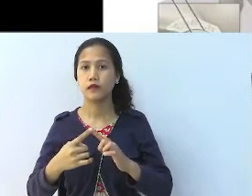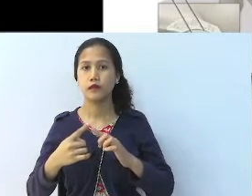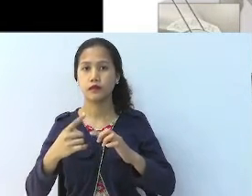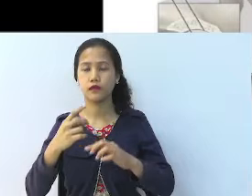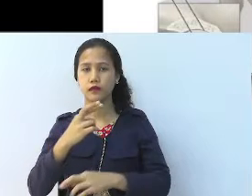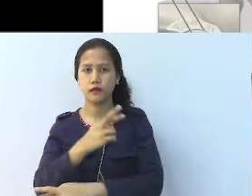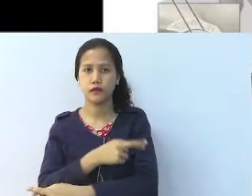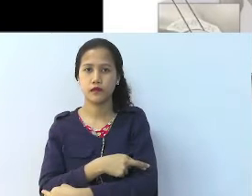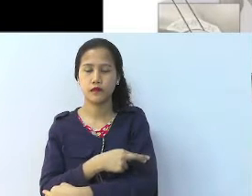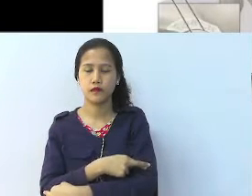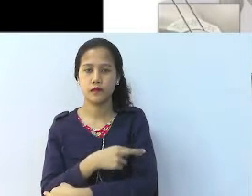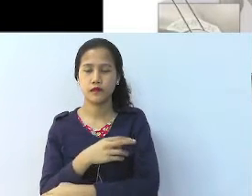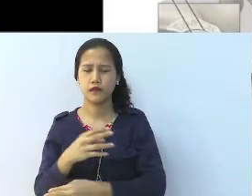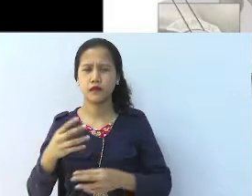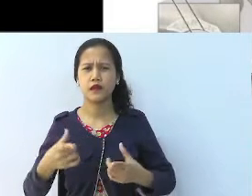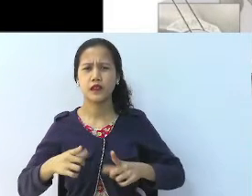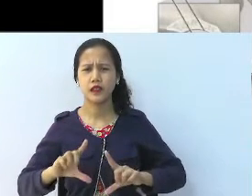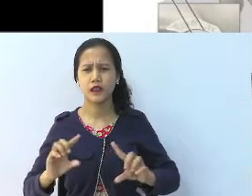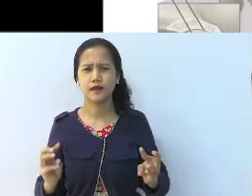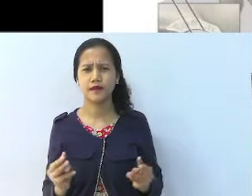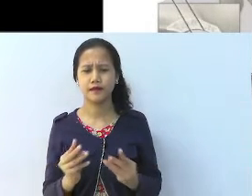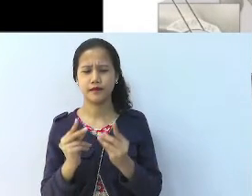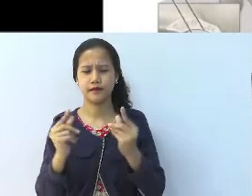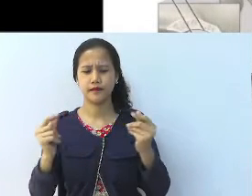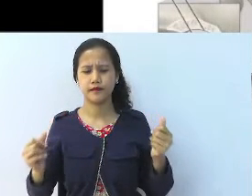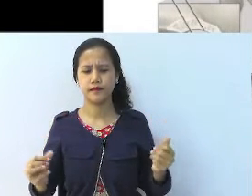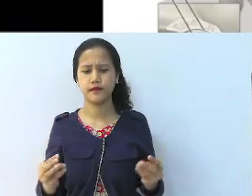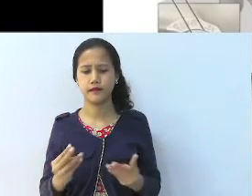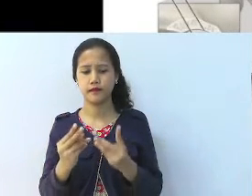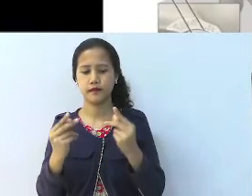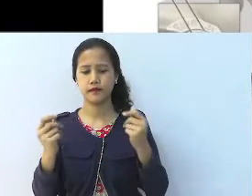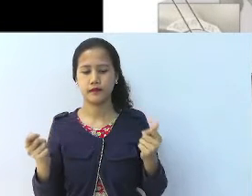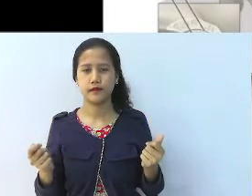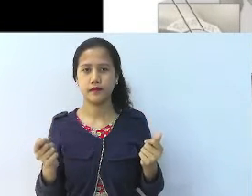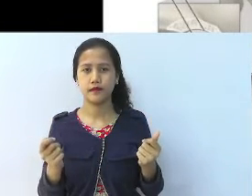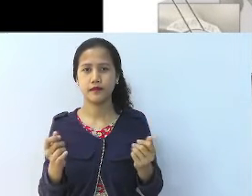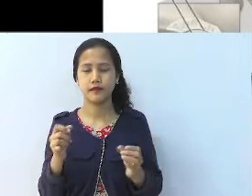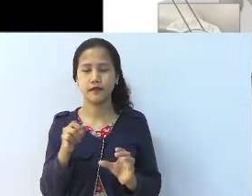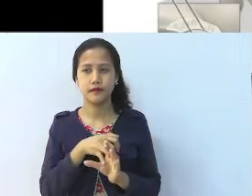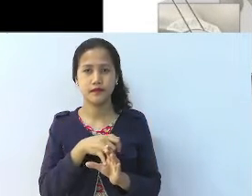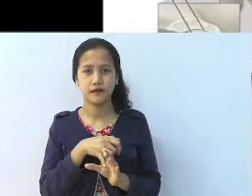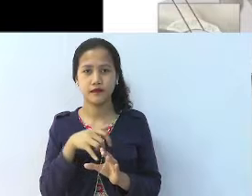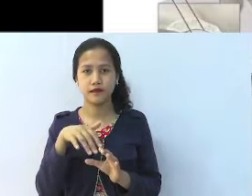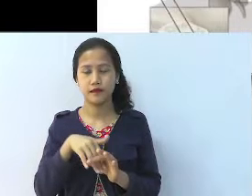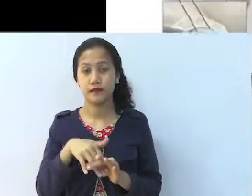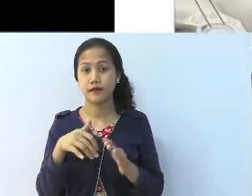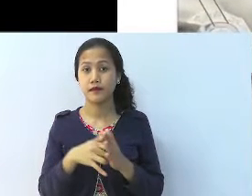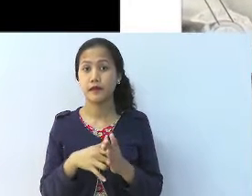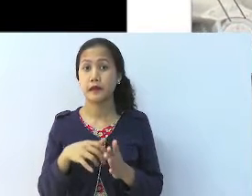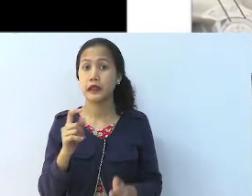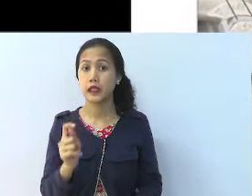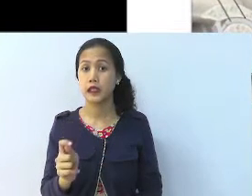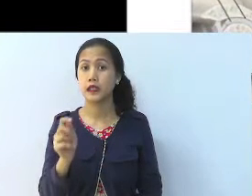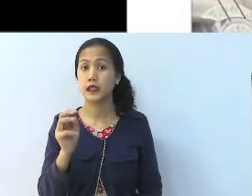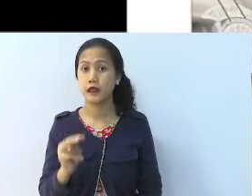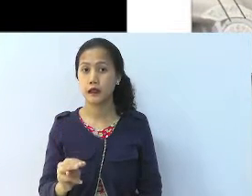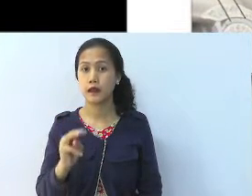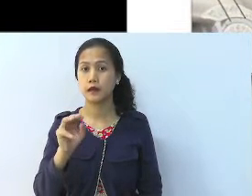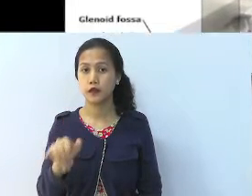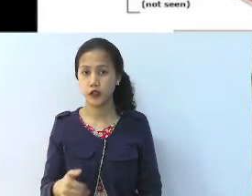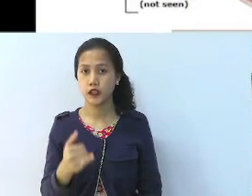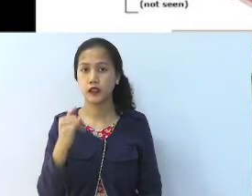exercise. At ang next naman po is yung mga stretching exercises o yung para